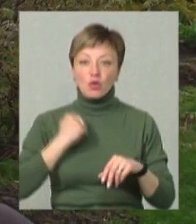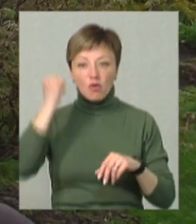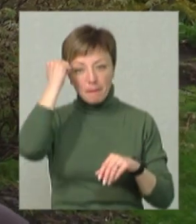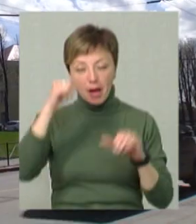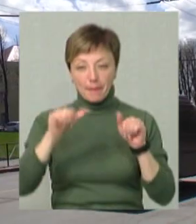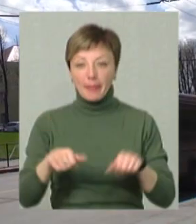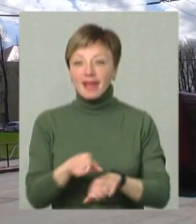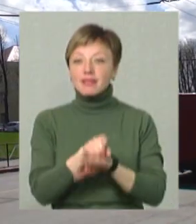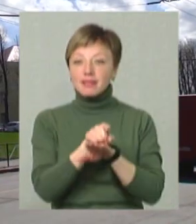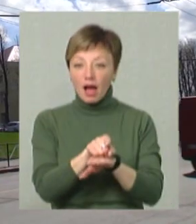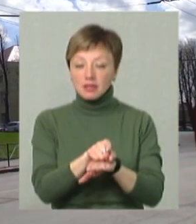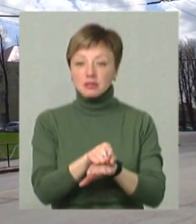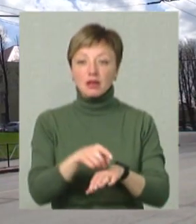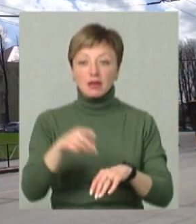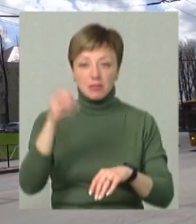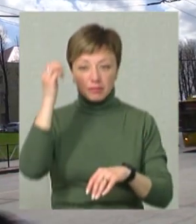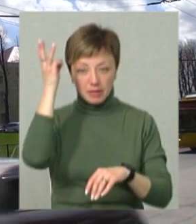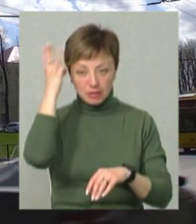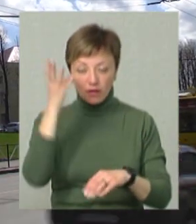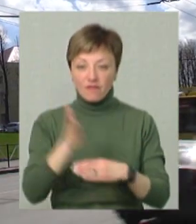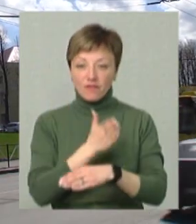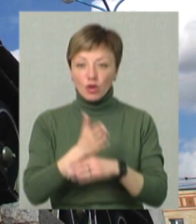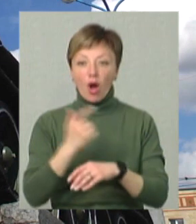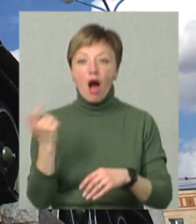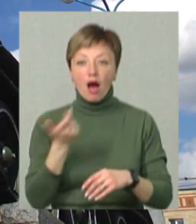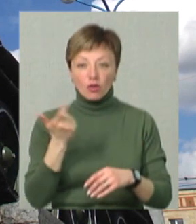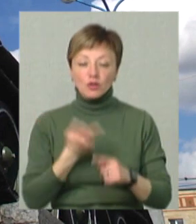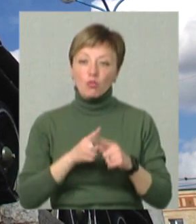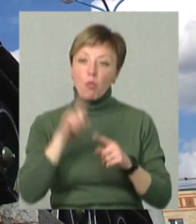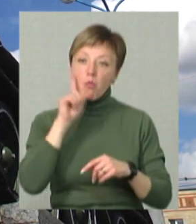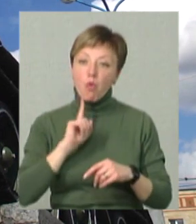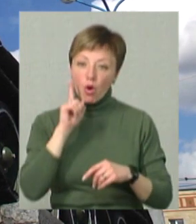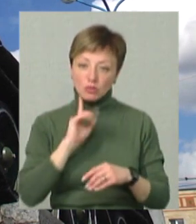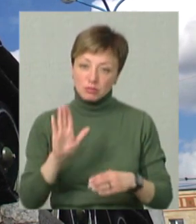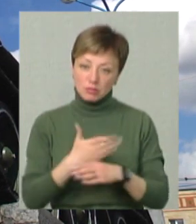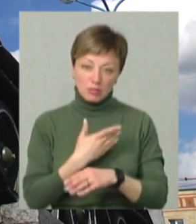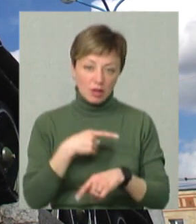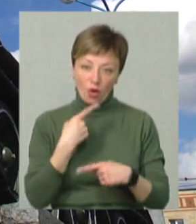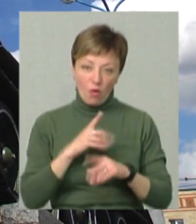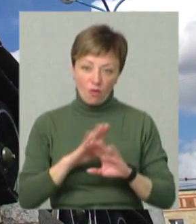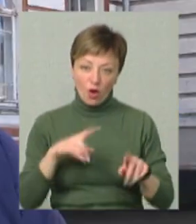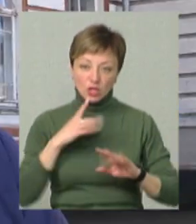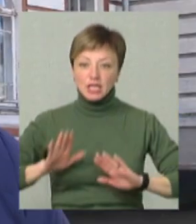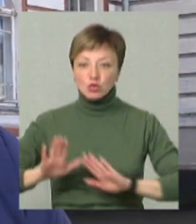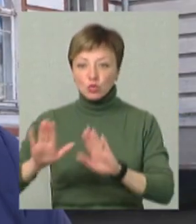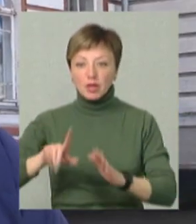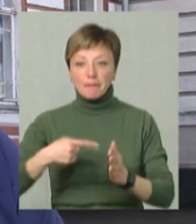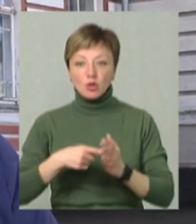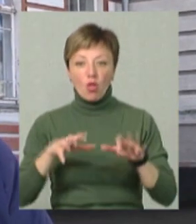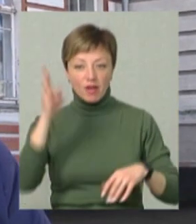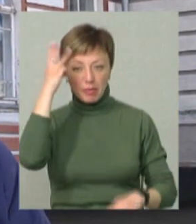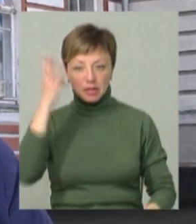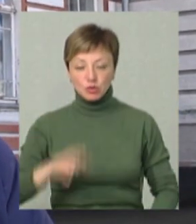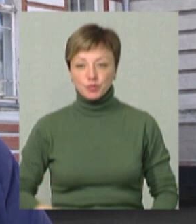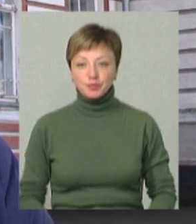військову пам'ятку. Танк, який є пам'ятником в обласному центрі, виготовлений у Харкові, тому поки що про його демонтаж не йдеться, каже заступник